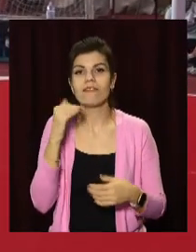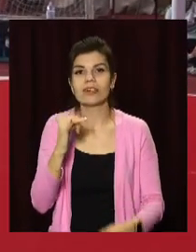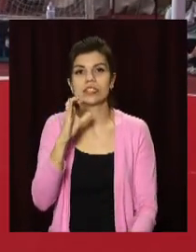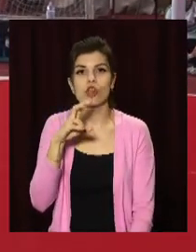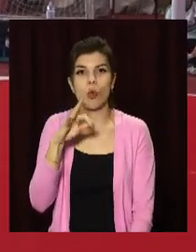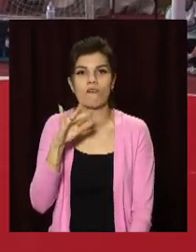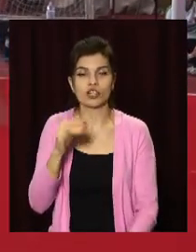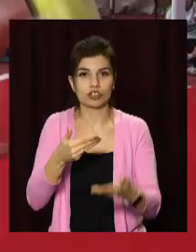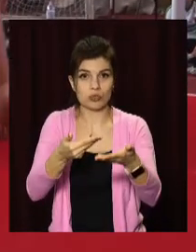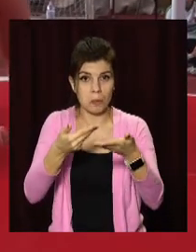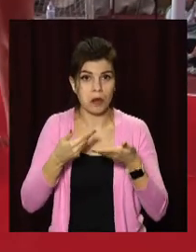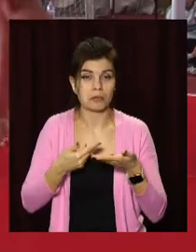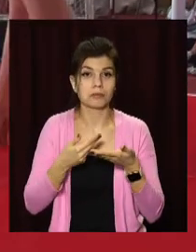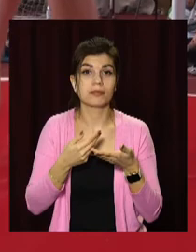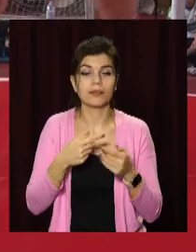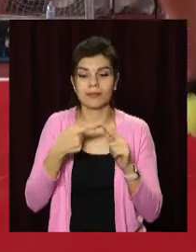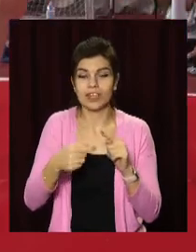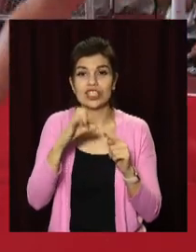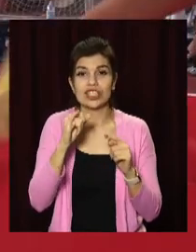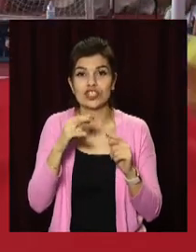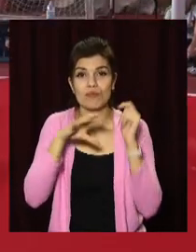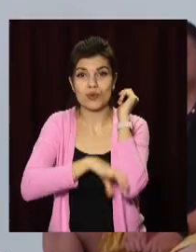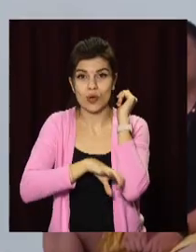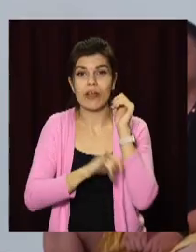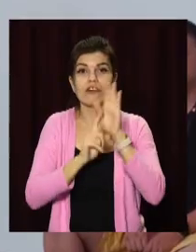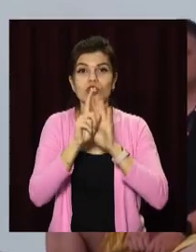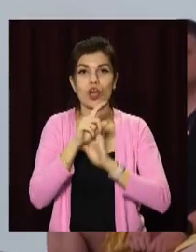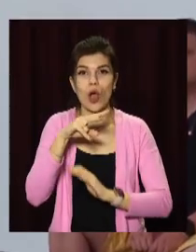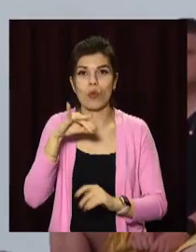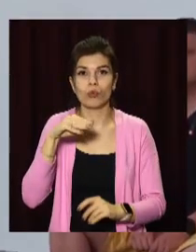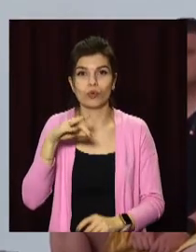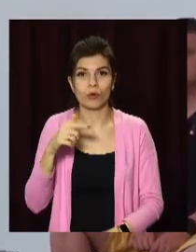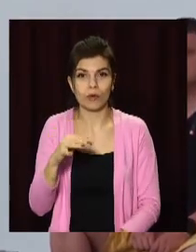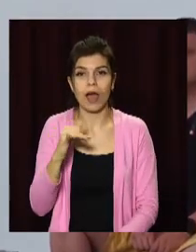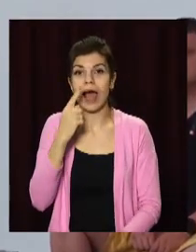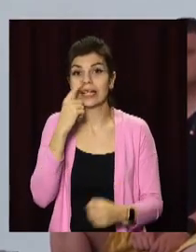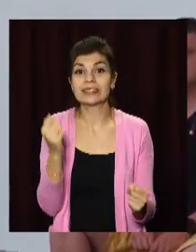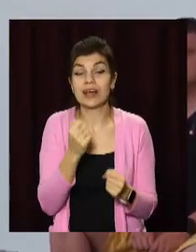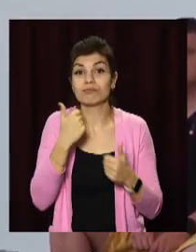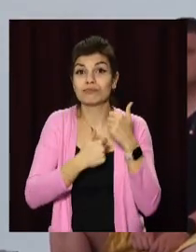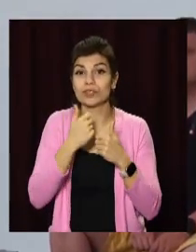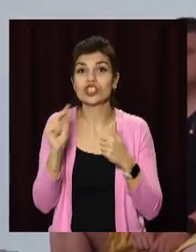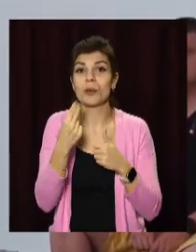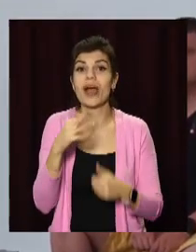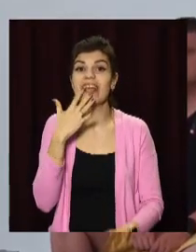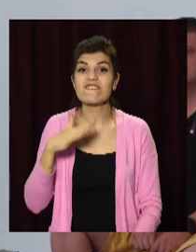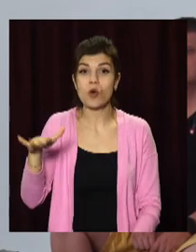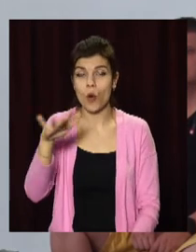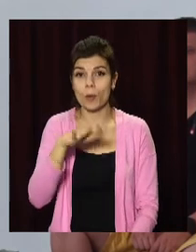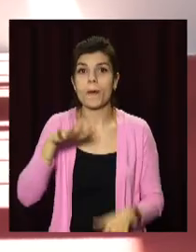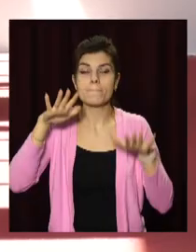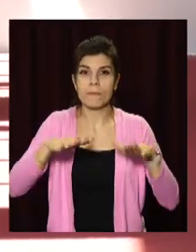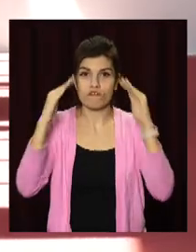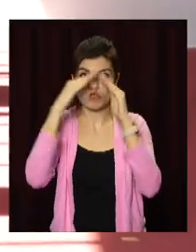Один відбудеться вже наприкінці січня, інший – на початку лютого. А головний турнір зимового сезону – чемпіонат Європи у